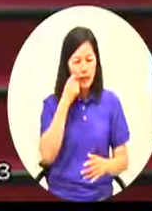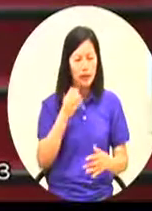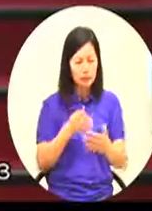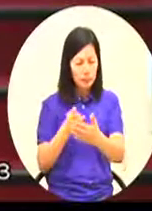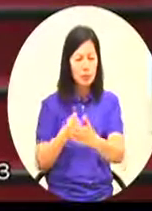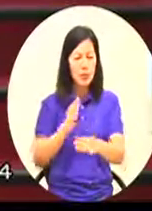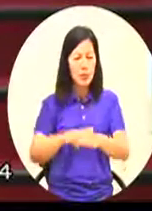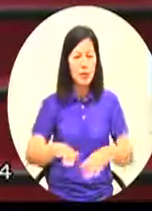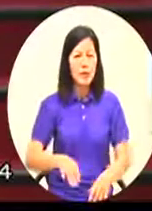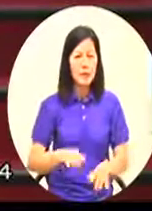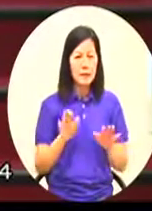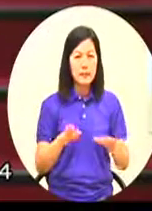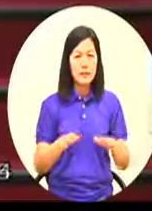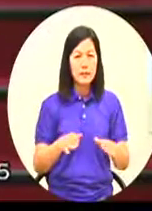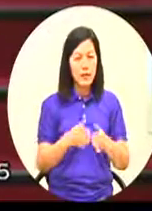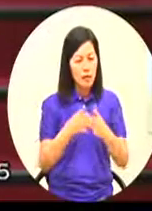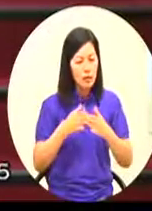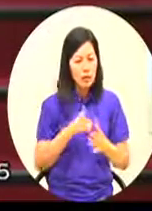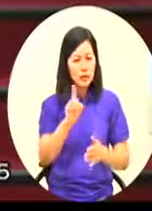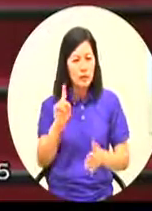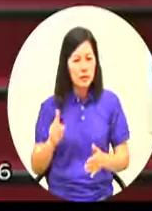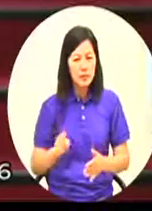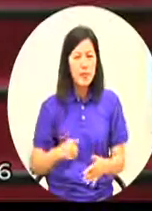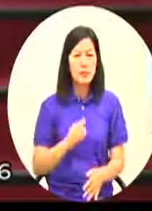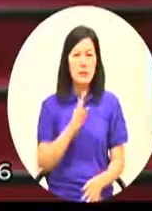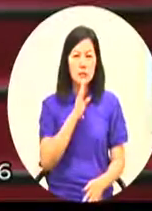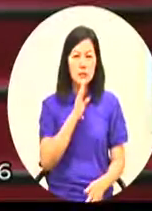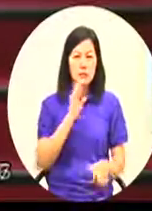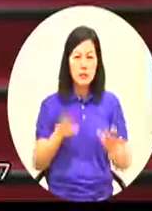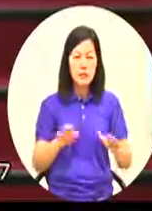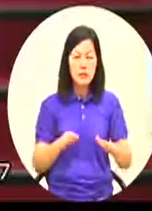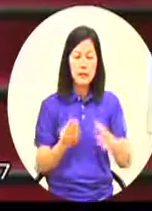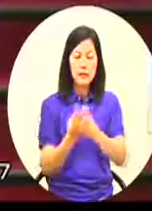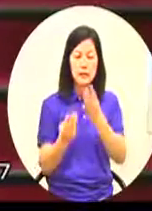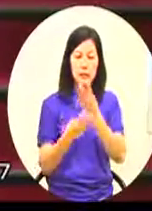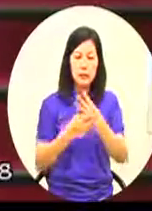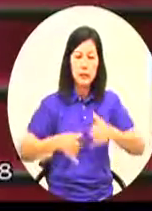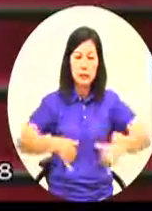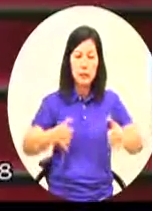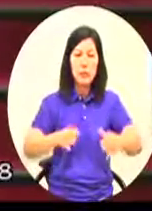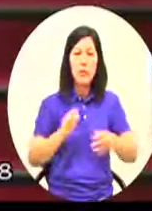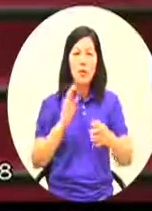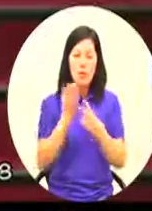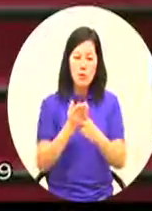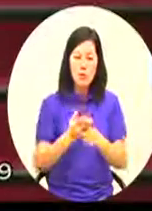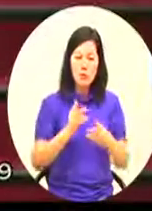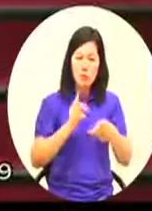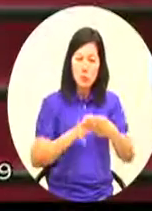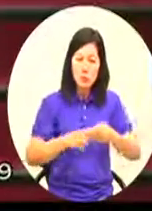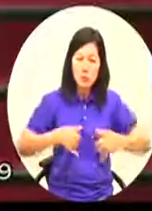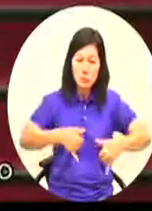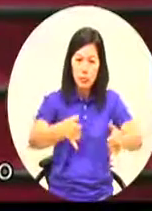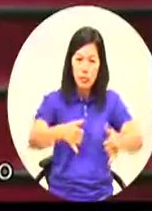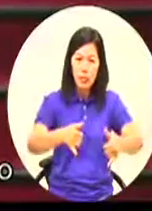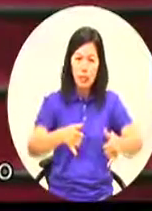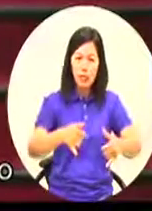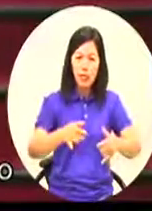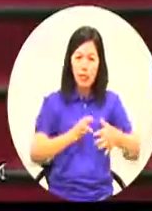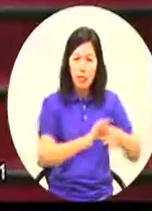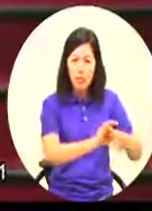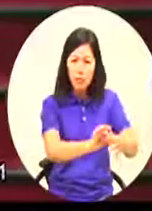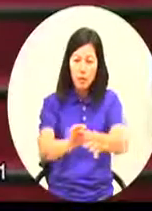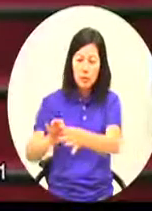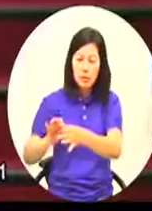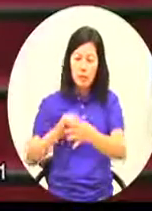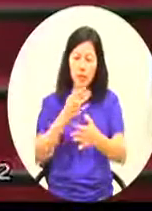以我们目前所需求的就是将我们目前的产业道路或者是主要联络到各点的这个景